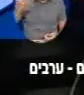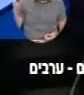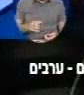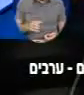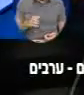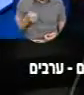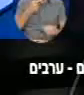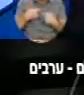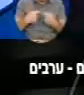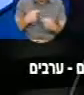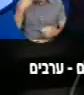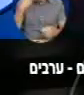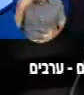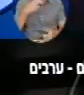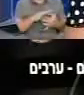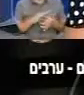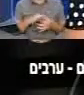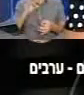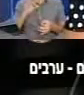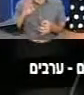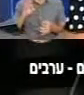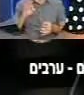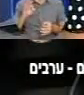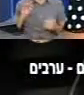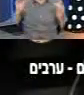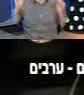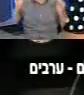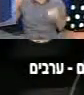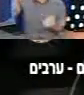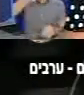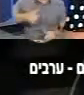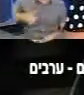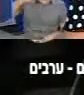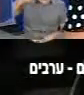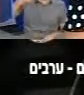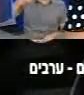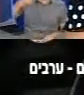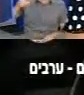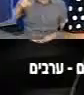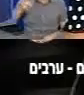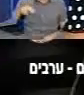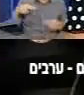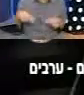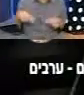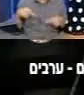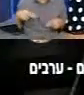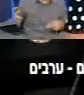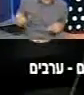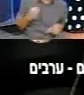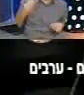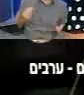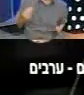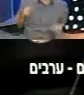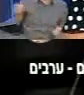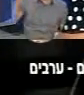נכון. אני אנסח את זה מחדש, כדי להוריד לרוקחים, סליחה, להוריד למעסיקים את הסיכון בלהעסיק מישהו